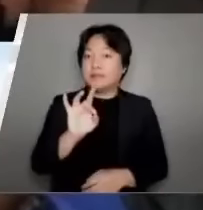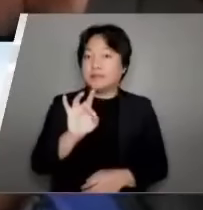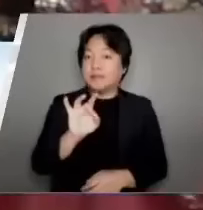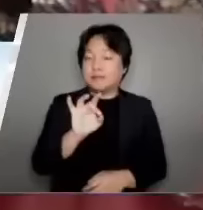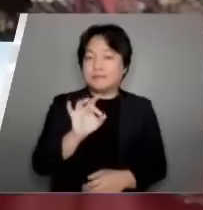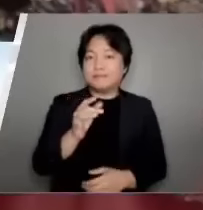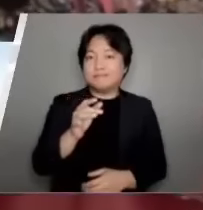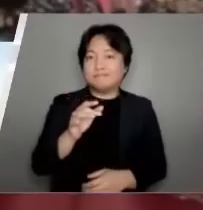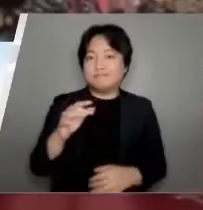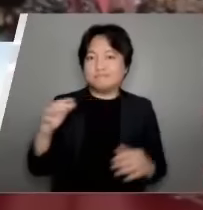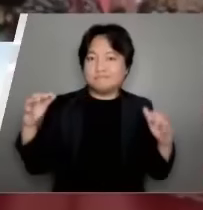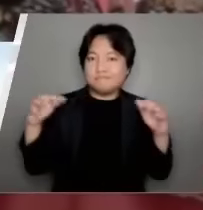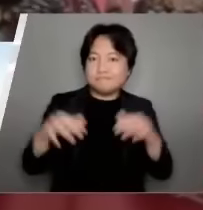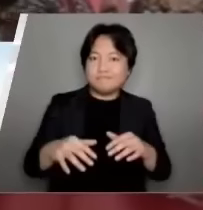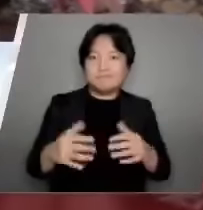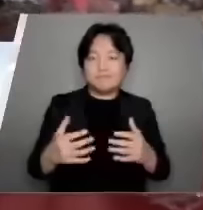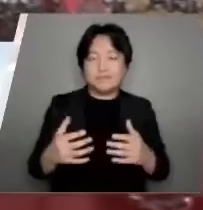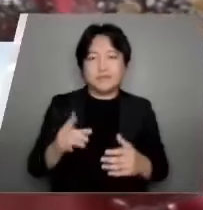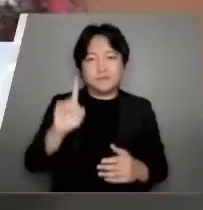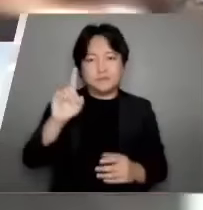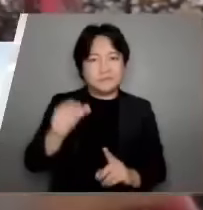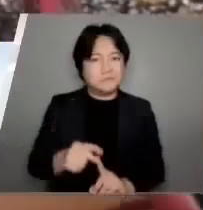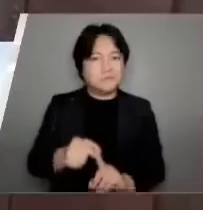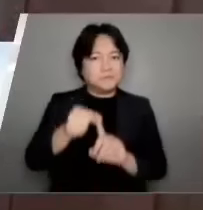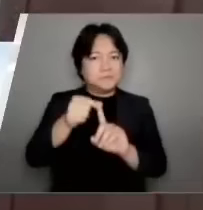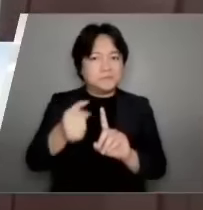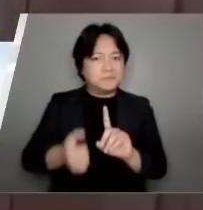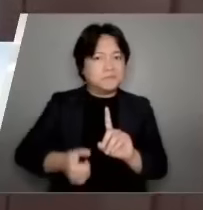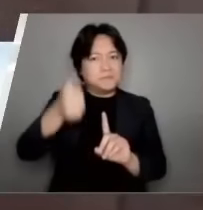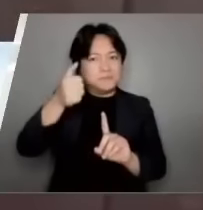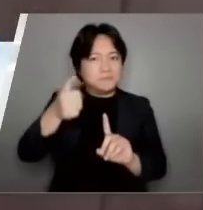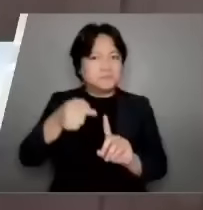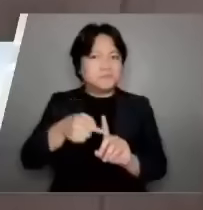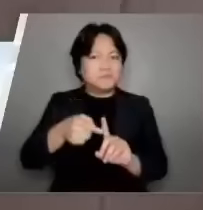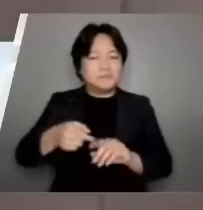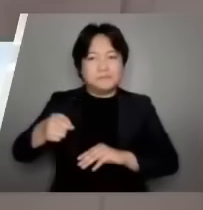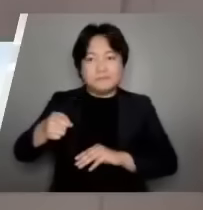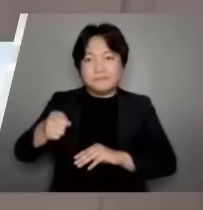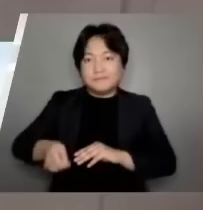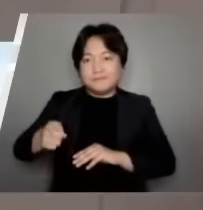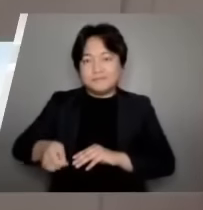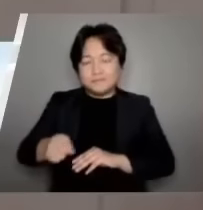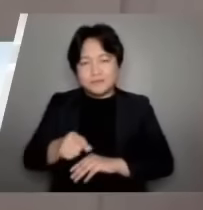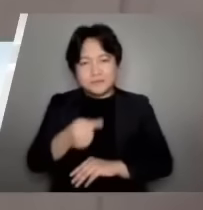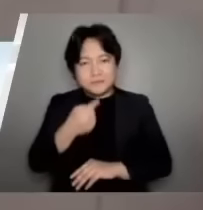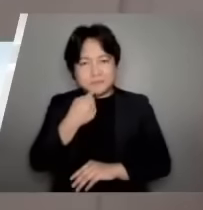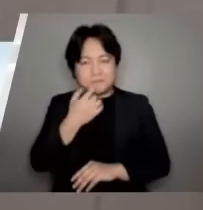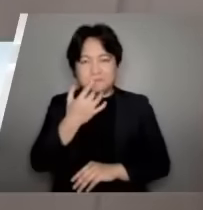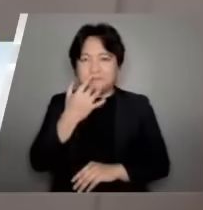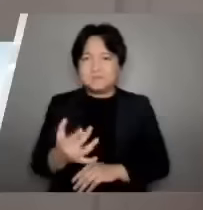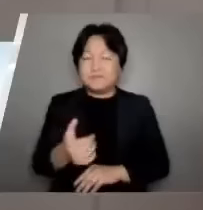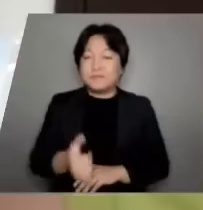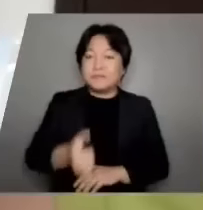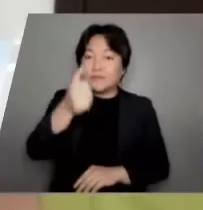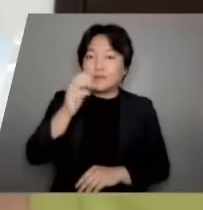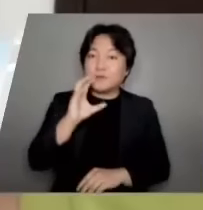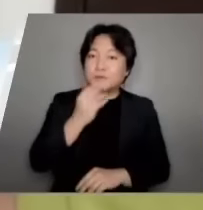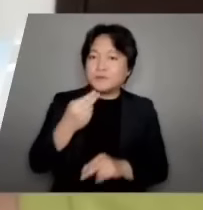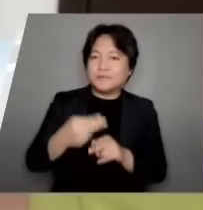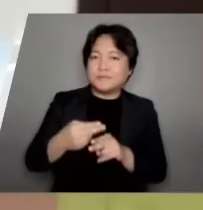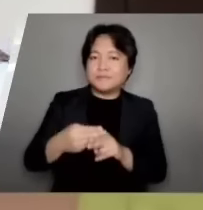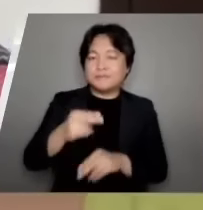dish ang nagwagi sa panlasa ng judges. Yan ang luto ni Jesus Saluna Jr. Dahon